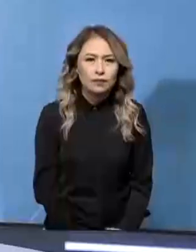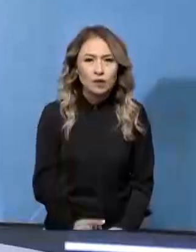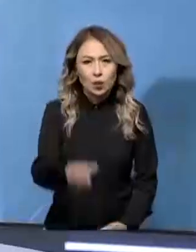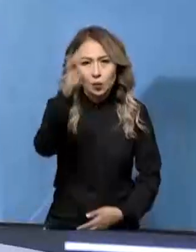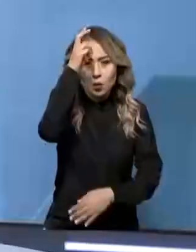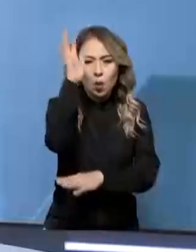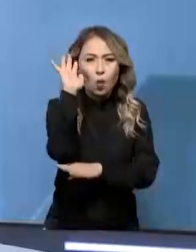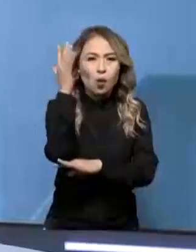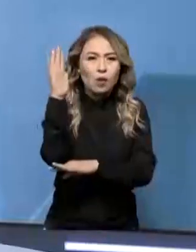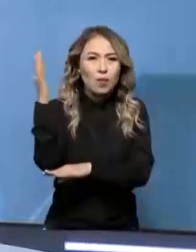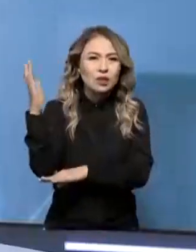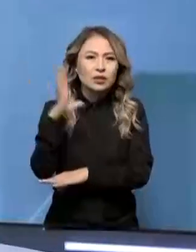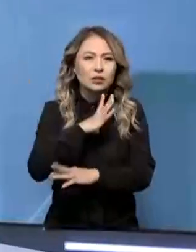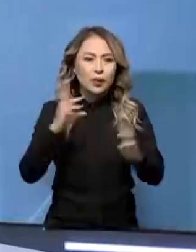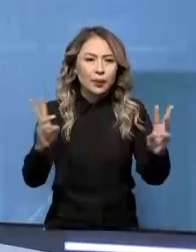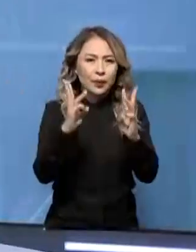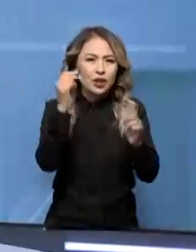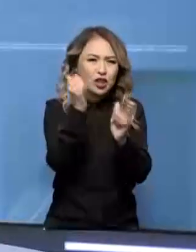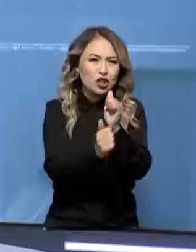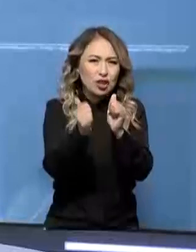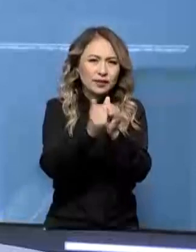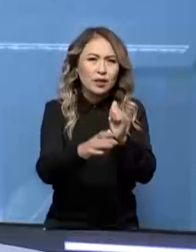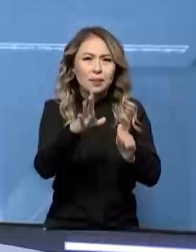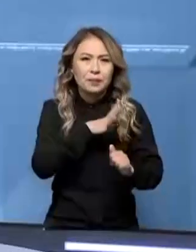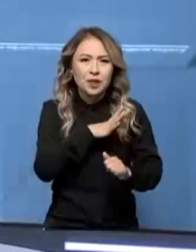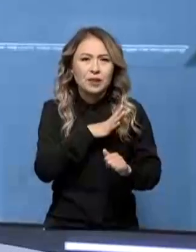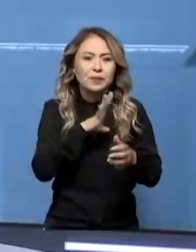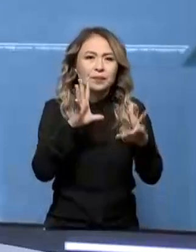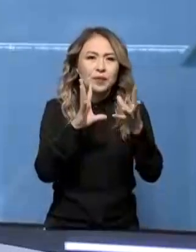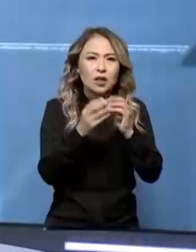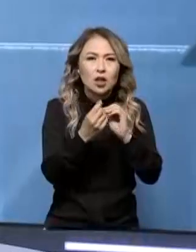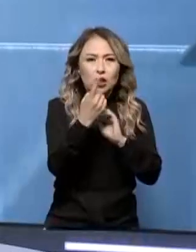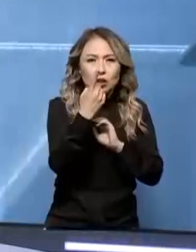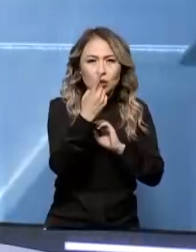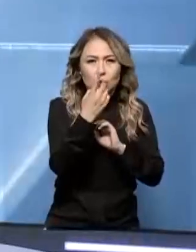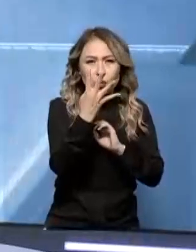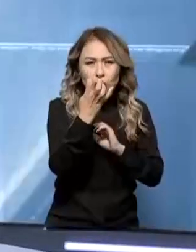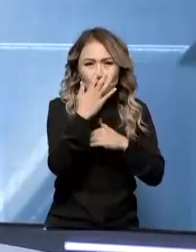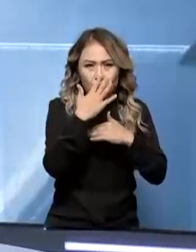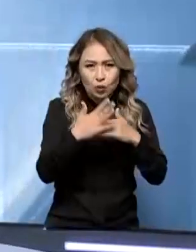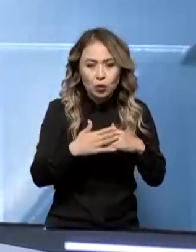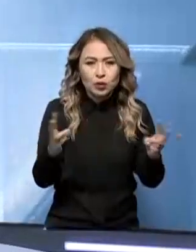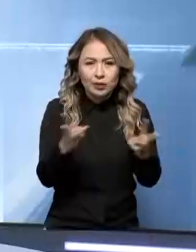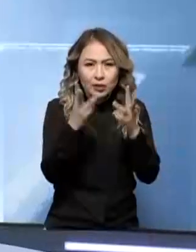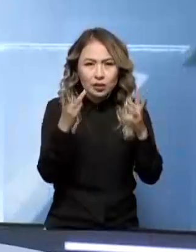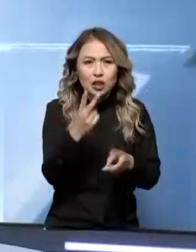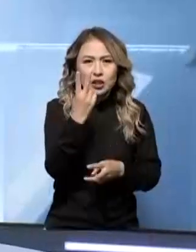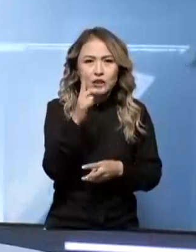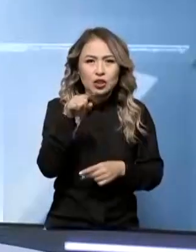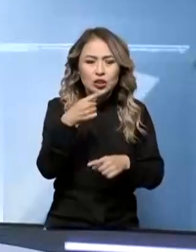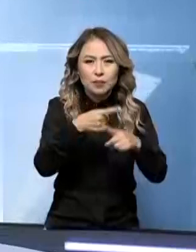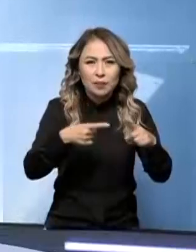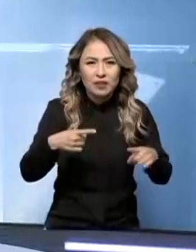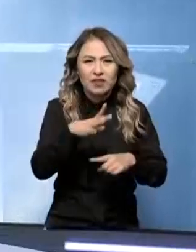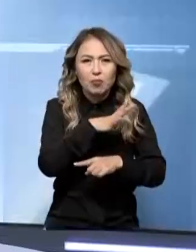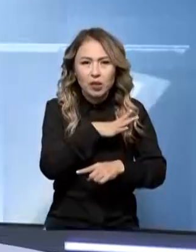Ала Түркияда орман өрті жиіледі. Маусымның 1 мен 21 аралығында 400-ге жуық орман өрті тіркеліп, жалынан 2,5